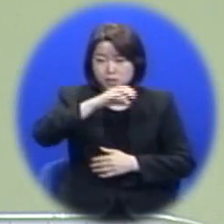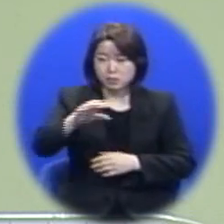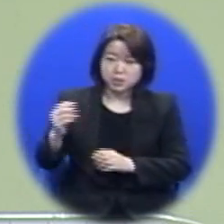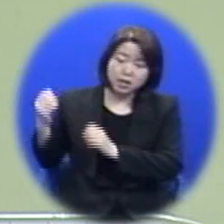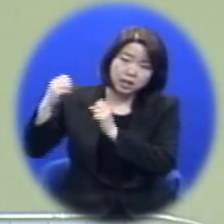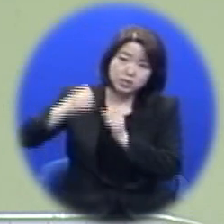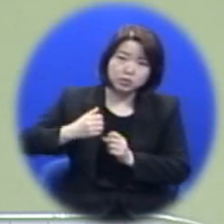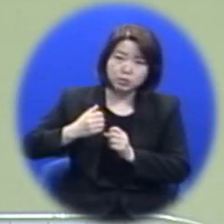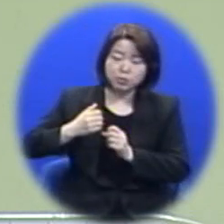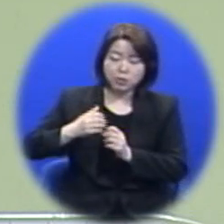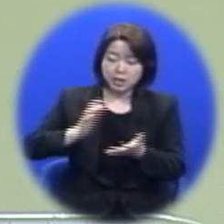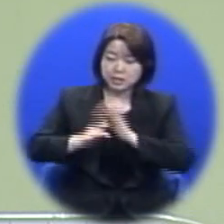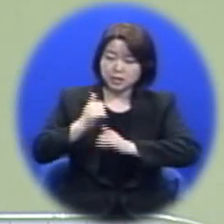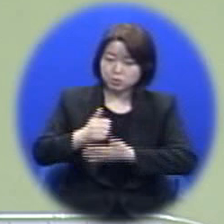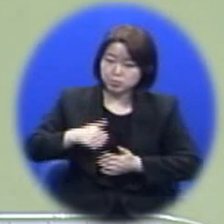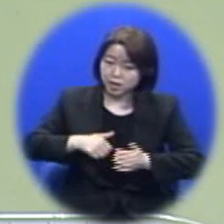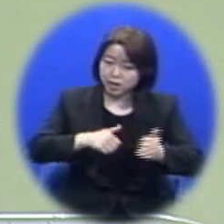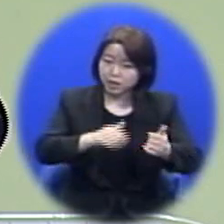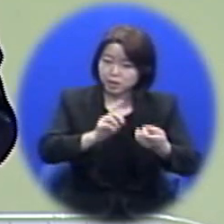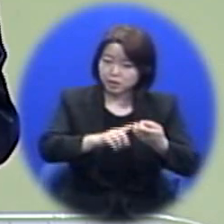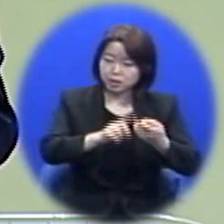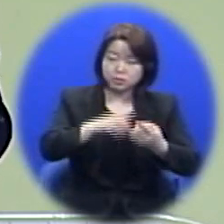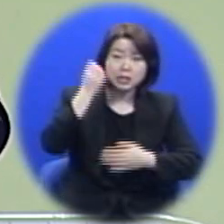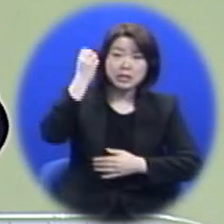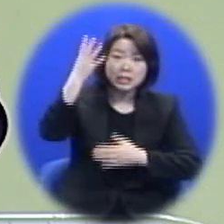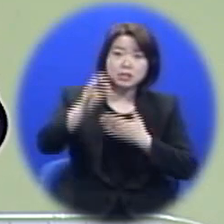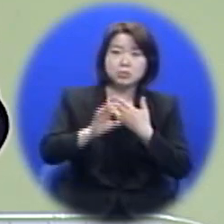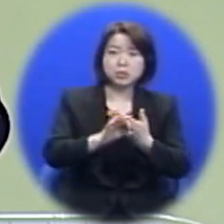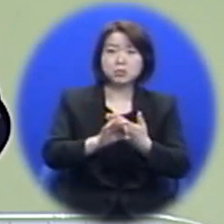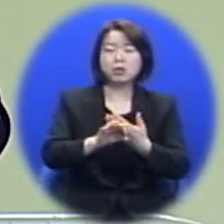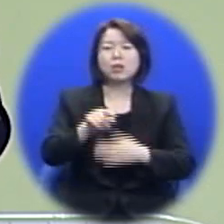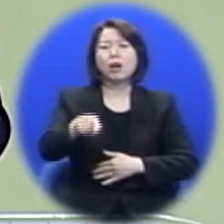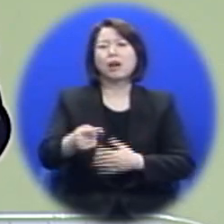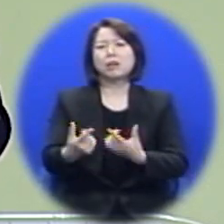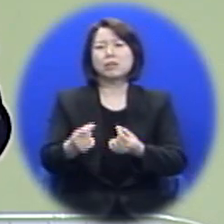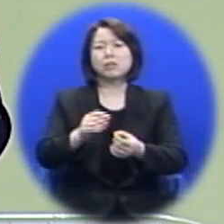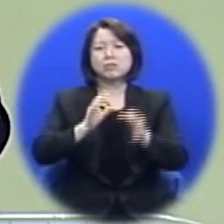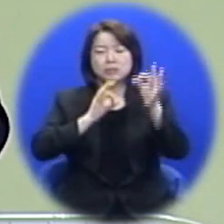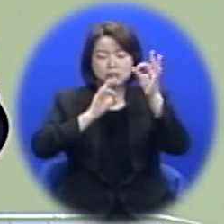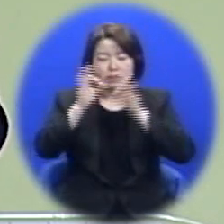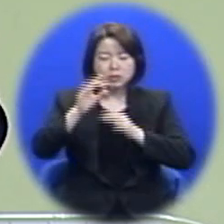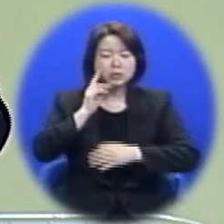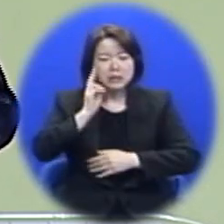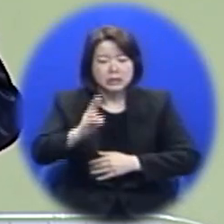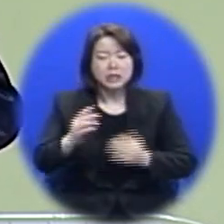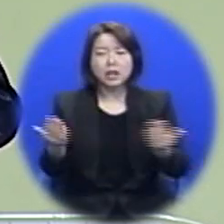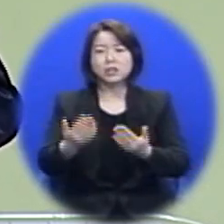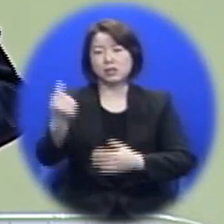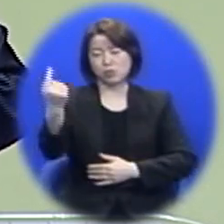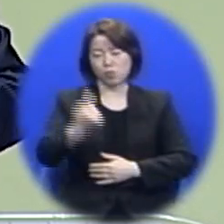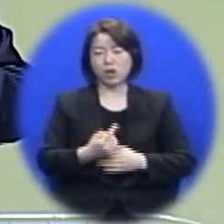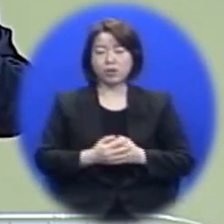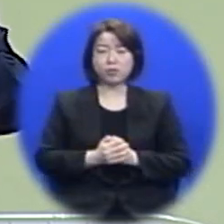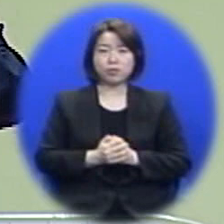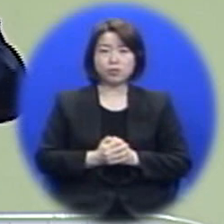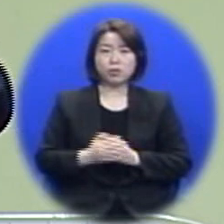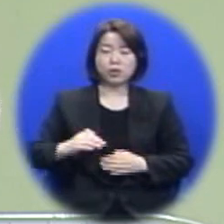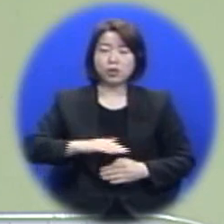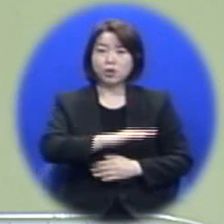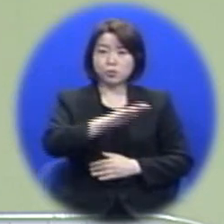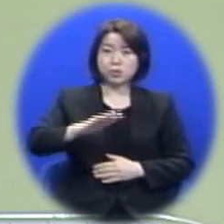것을 잊어 버리고 나면 이렇게 끔찍한 일이 오는 거예요 여러분 우리가